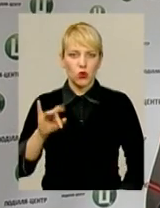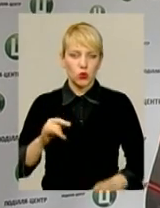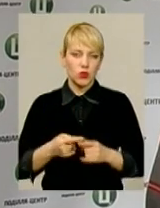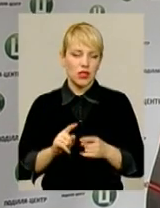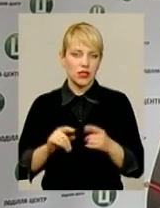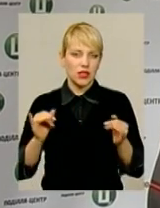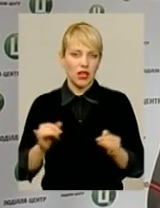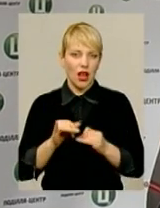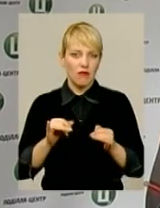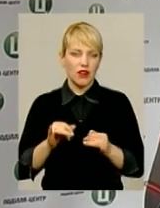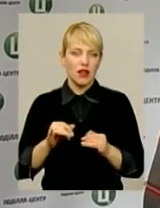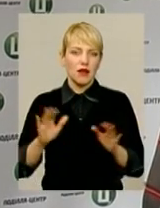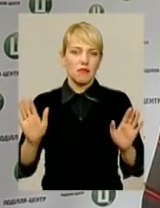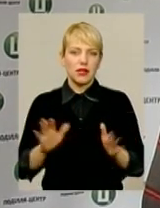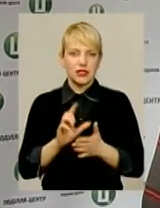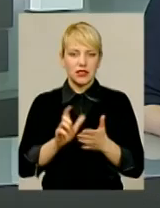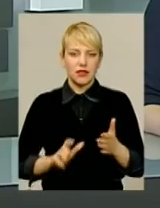досить така зворушлива пісня.